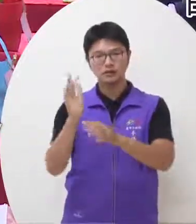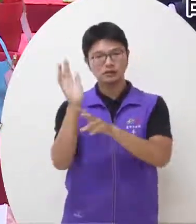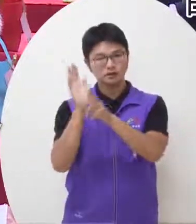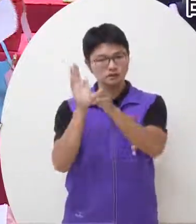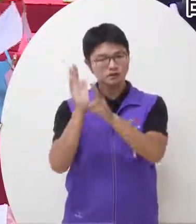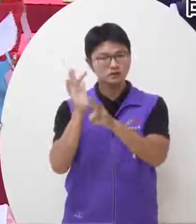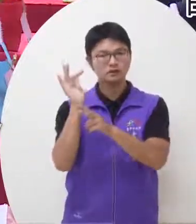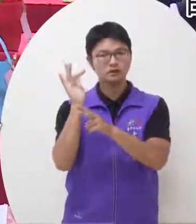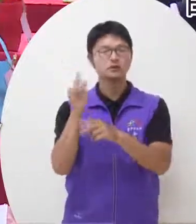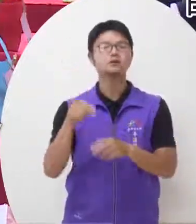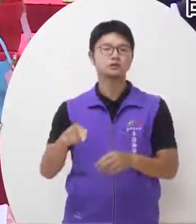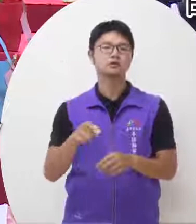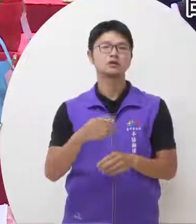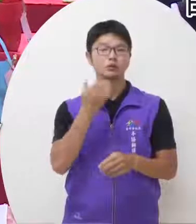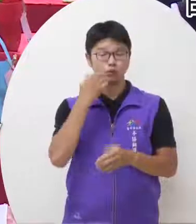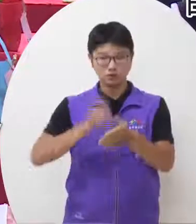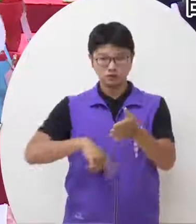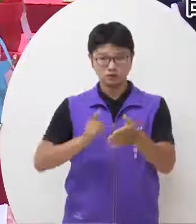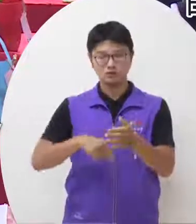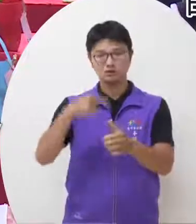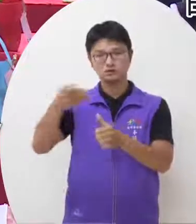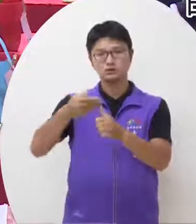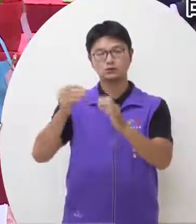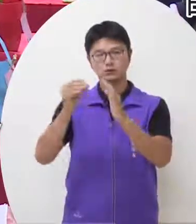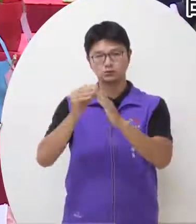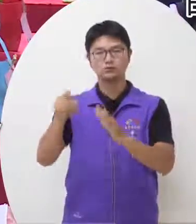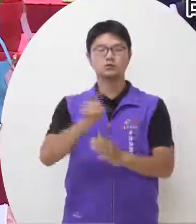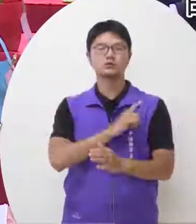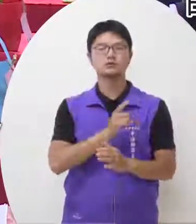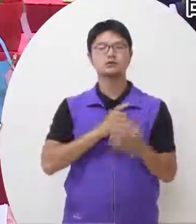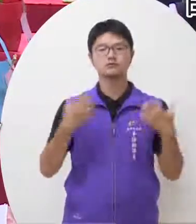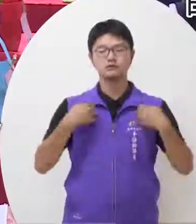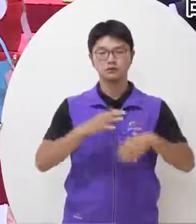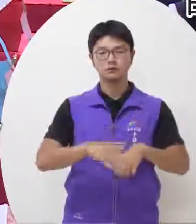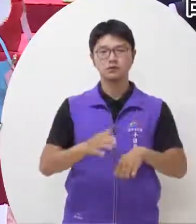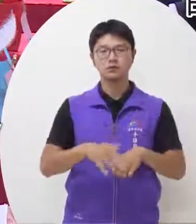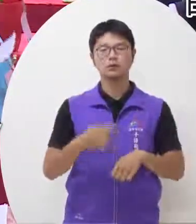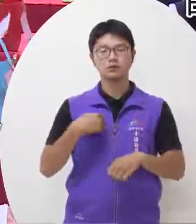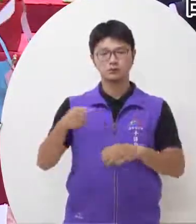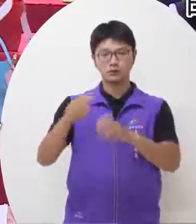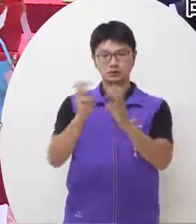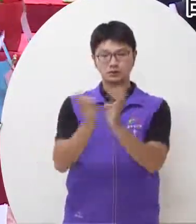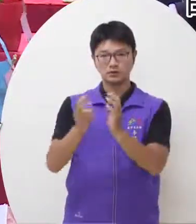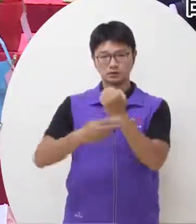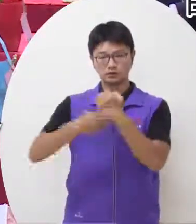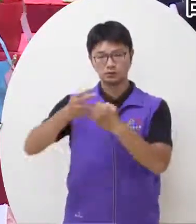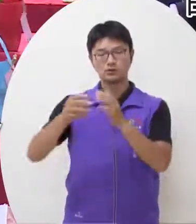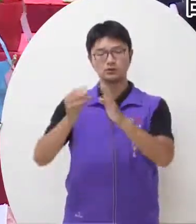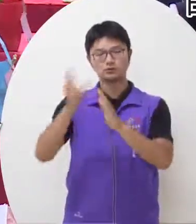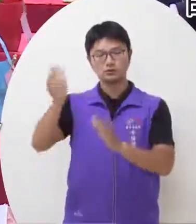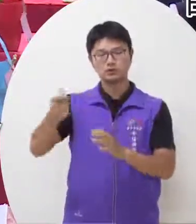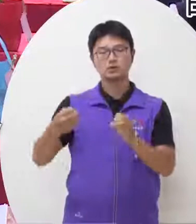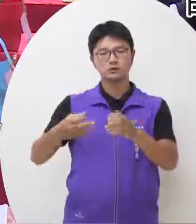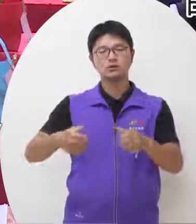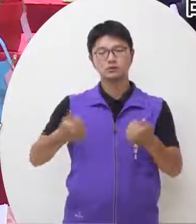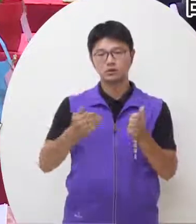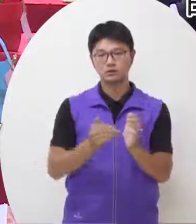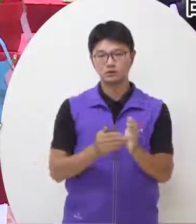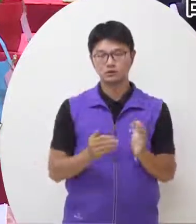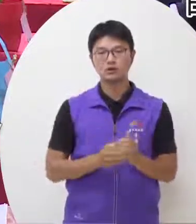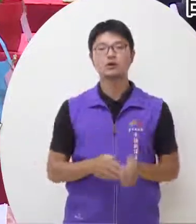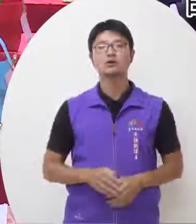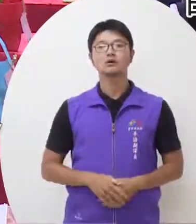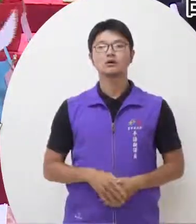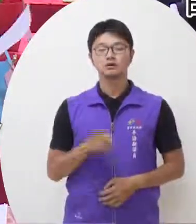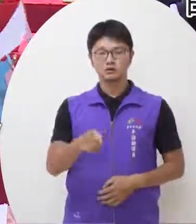处理好，那我们跟杨局长也都协调好了，有些比较巨大的或需要疏枝或其他特别照顾的，建设局一定马